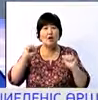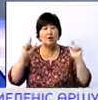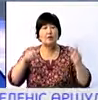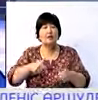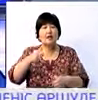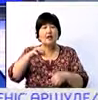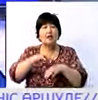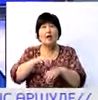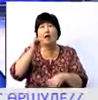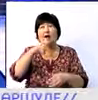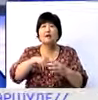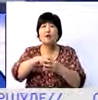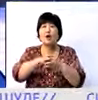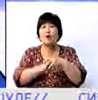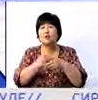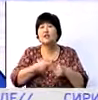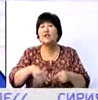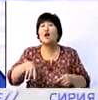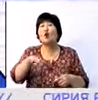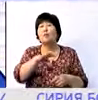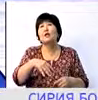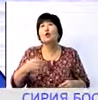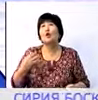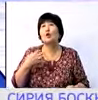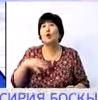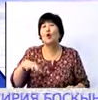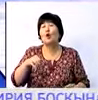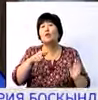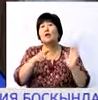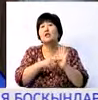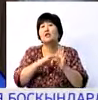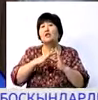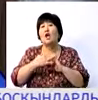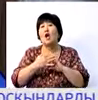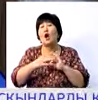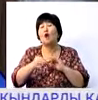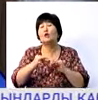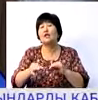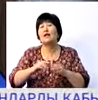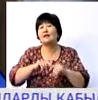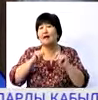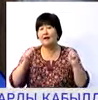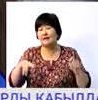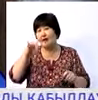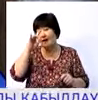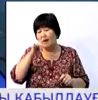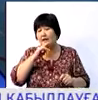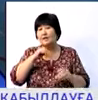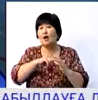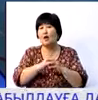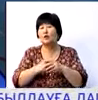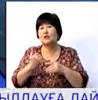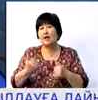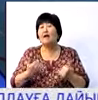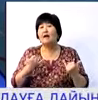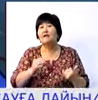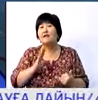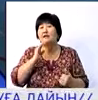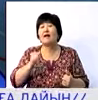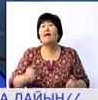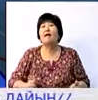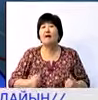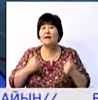жатыр. Қазақ күресі қазір барлық Қызылорда облысының 7 ауданында, ауылдарында ашылған қазақ күресі қазіргі таңда